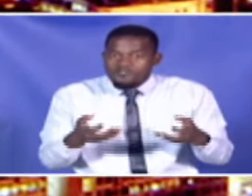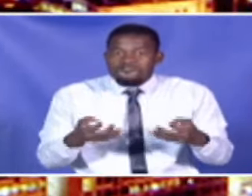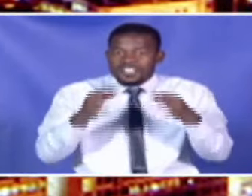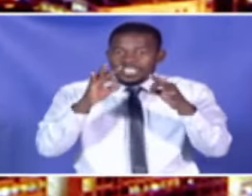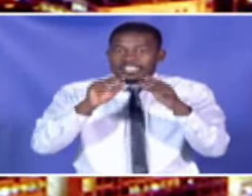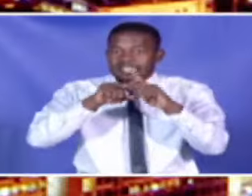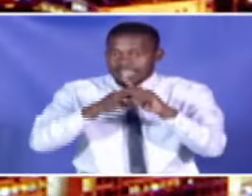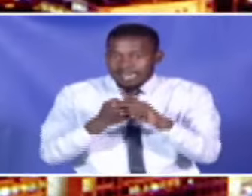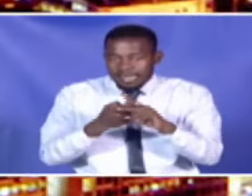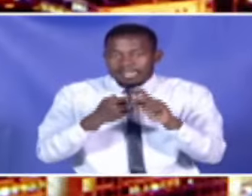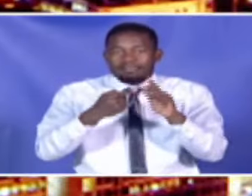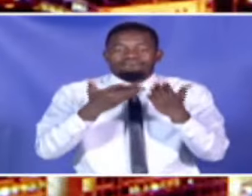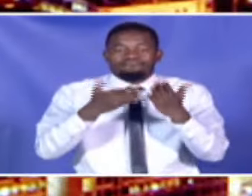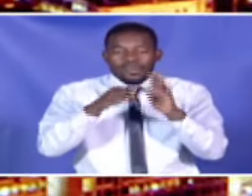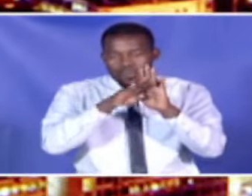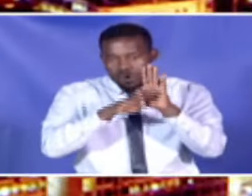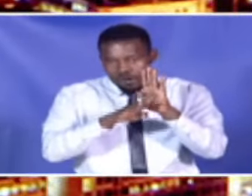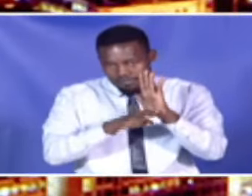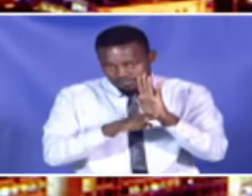Daniel Karioki na taarifa zaidi.